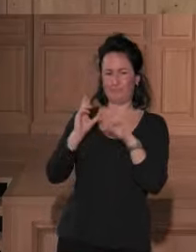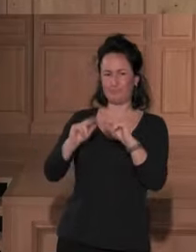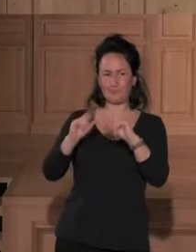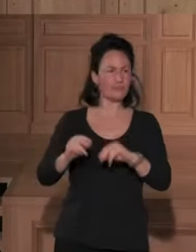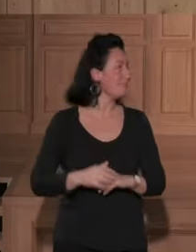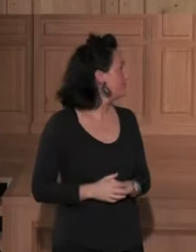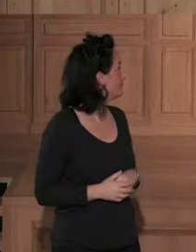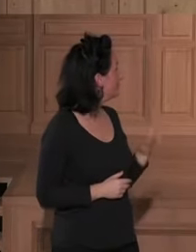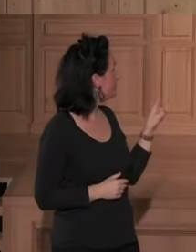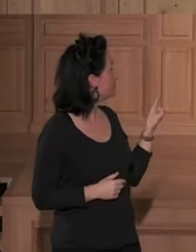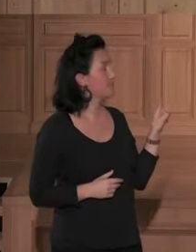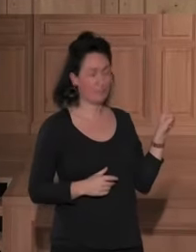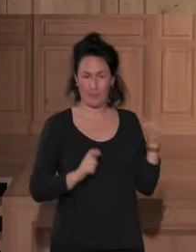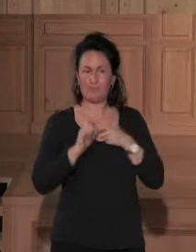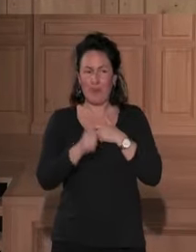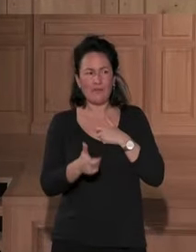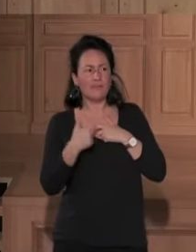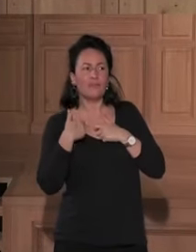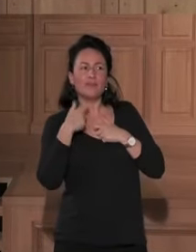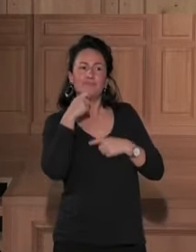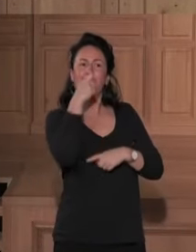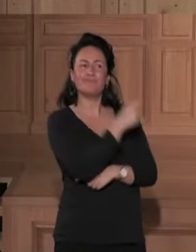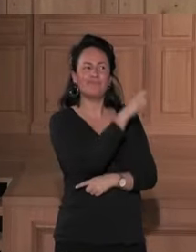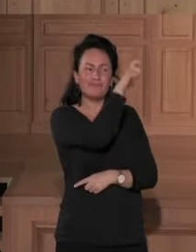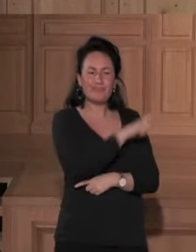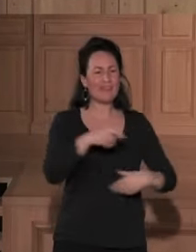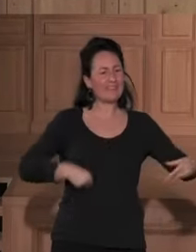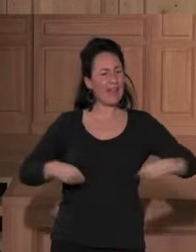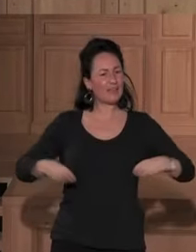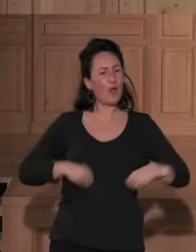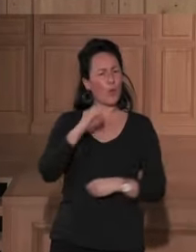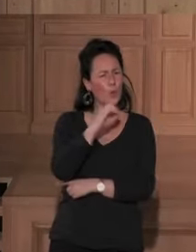directeur de l'OCH. Bonne soirée à tous. Merci.